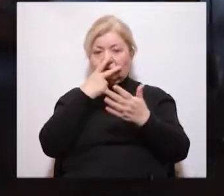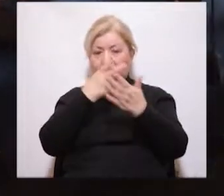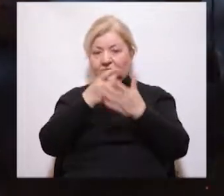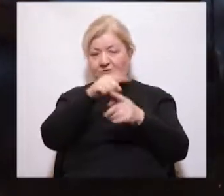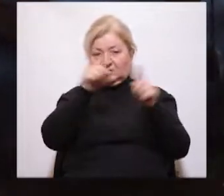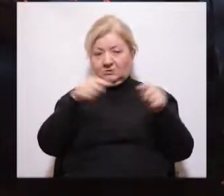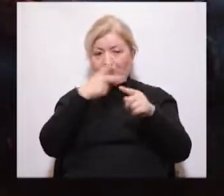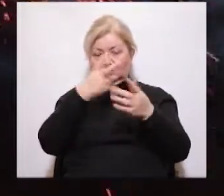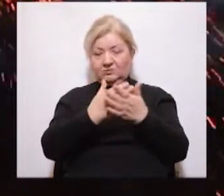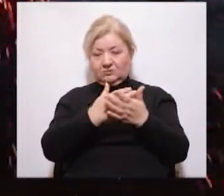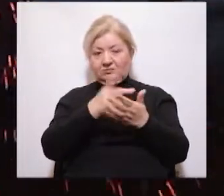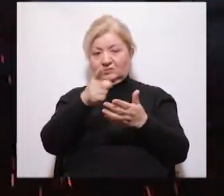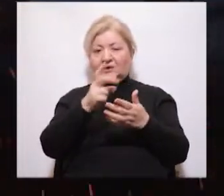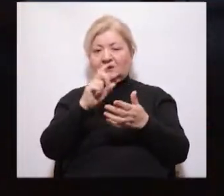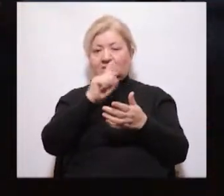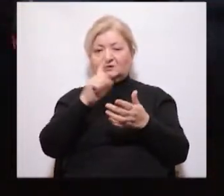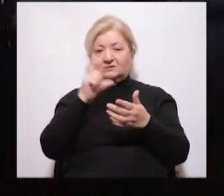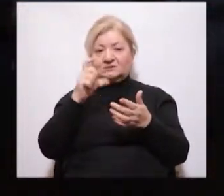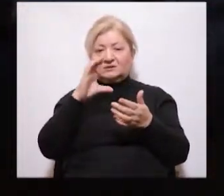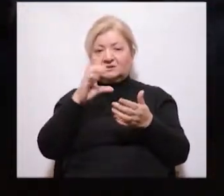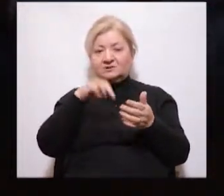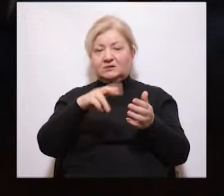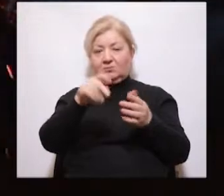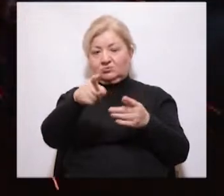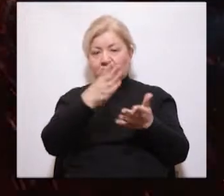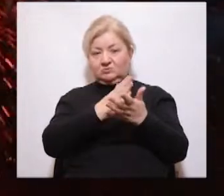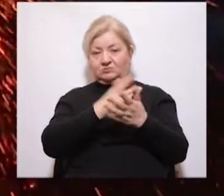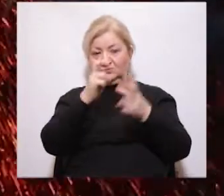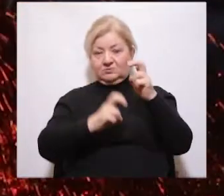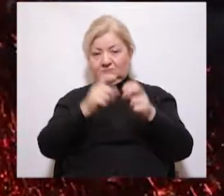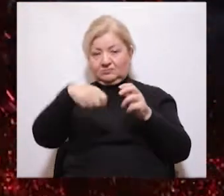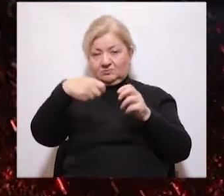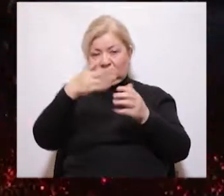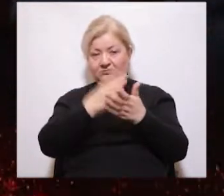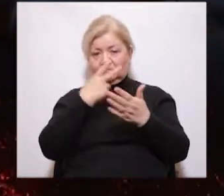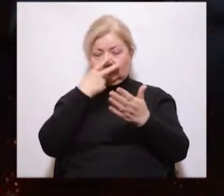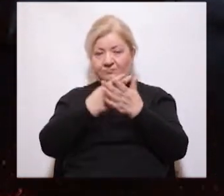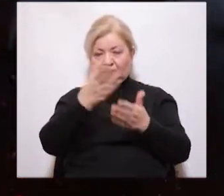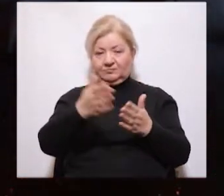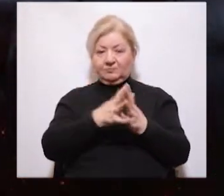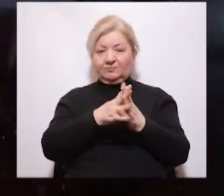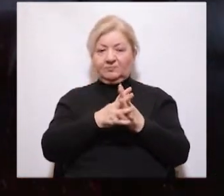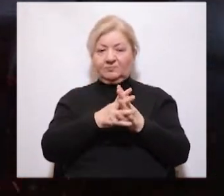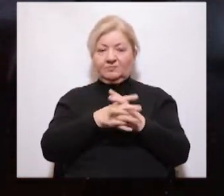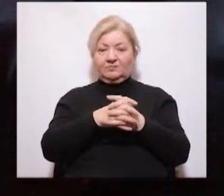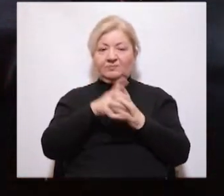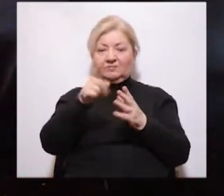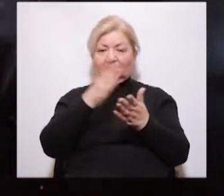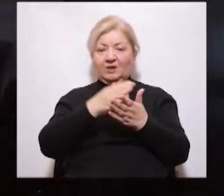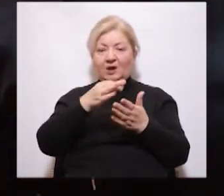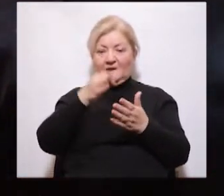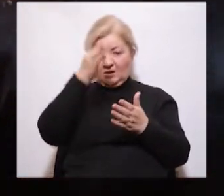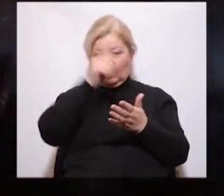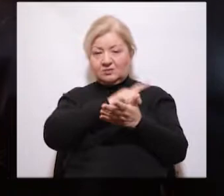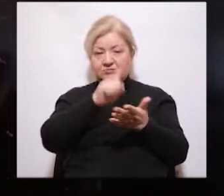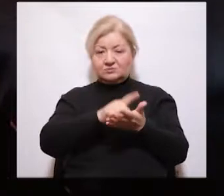თქვენს ეკრანზე გასულ კადრებში სწორედ ზესტაფონის ფეროშენადნობთა ქარხანაში გადაღებულ შესანიშნავ კადრებს ხედავთ. ფეროშენადნობთა